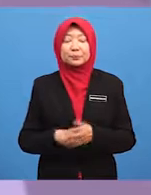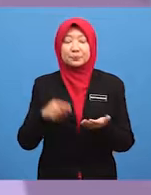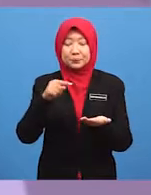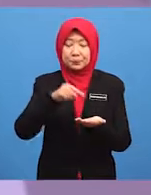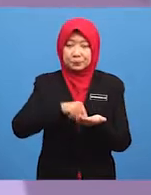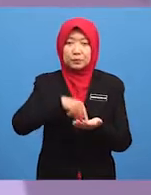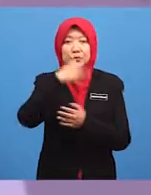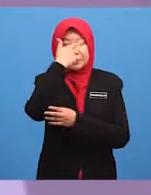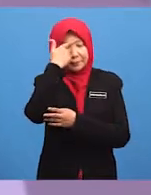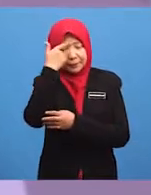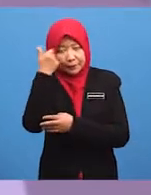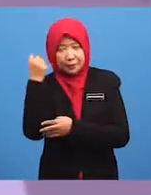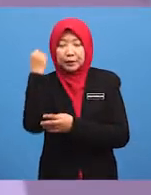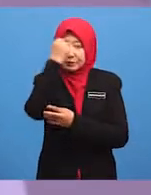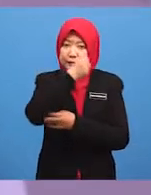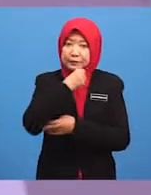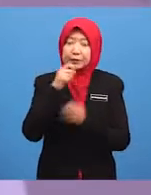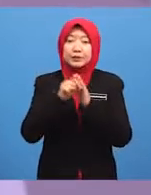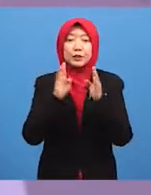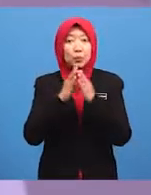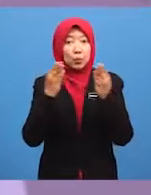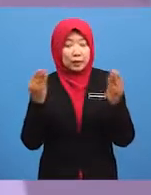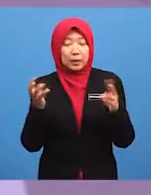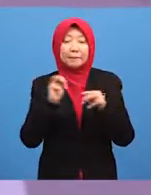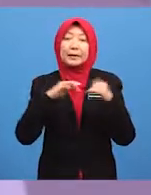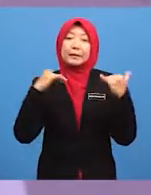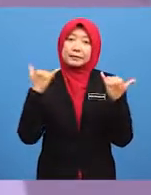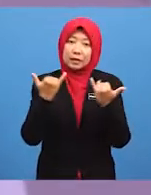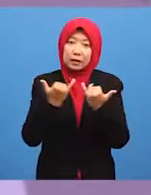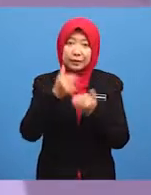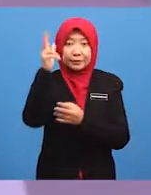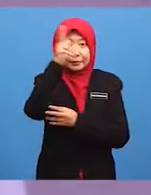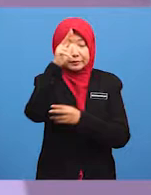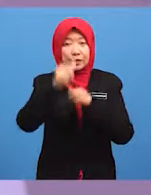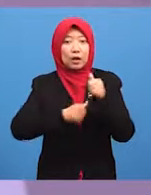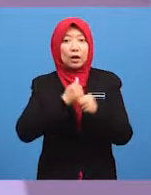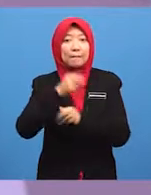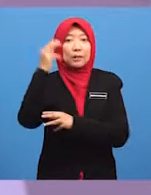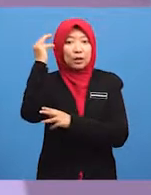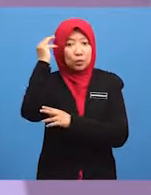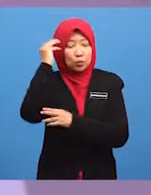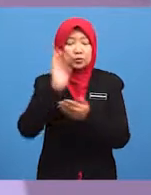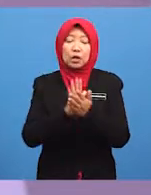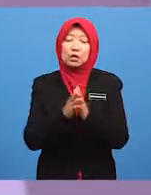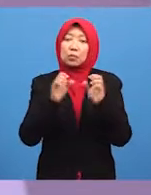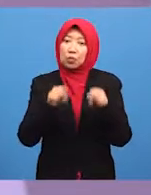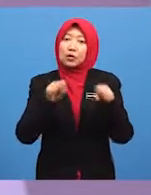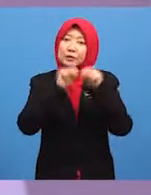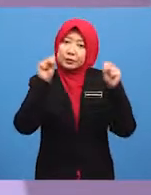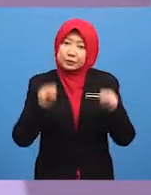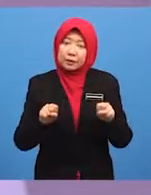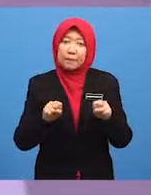Ini kerana sifat keterbukaan masyarakat kerajaan alam Melayu membolehkan sistem bahasa dan